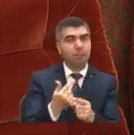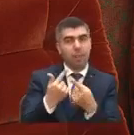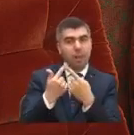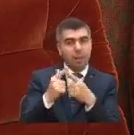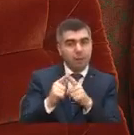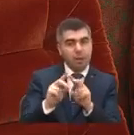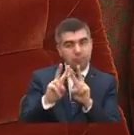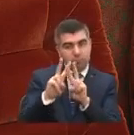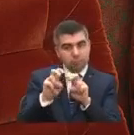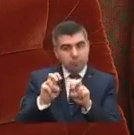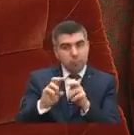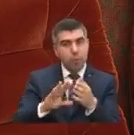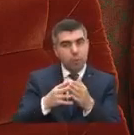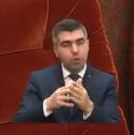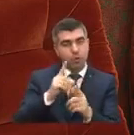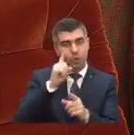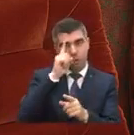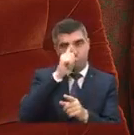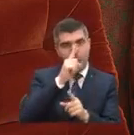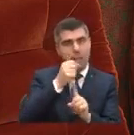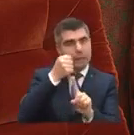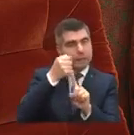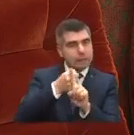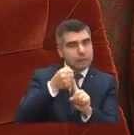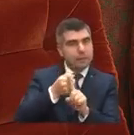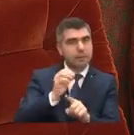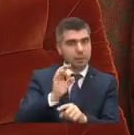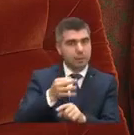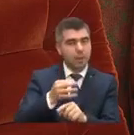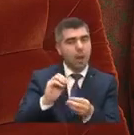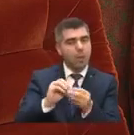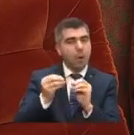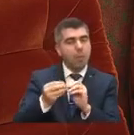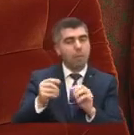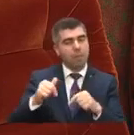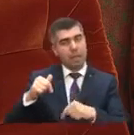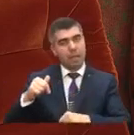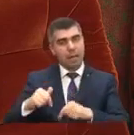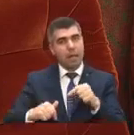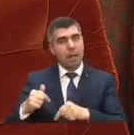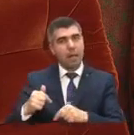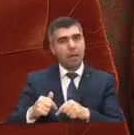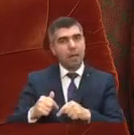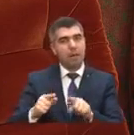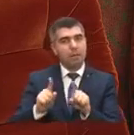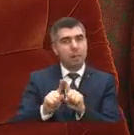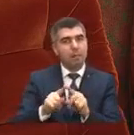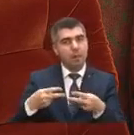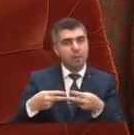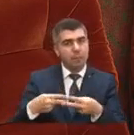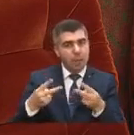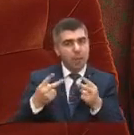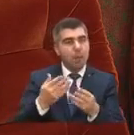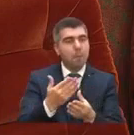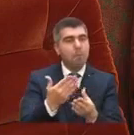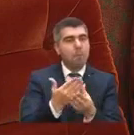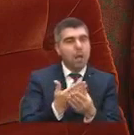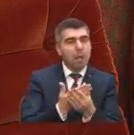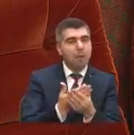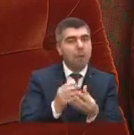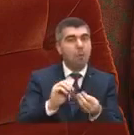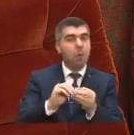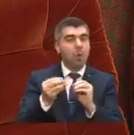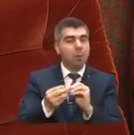معلوماتي امني نحن نشتغل عليه؟ عندنا بعض الاشكالات بالفعل اللي هي مرتبطه بالطريقه ديال التعاطي والتعامل مع العديد من الملفات اللي فيها